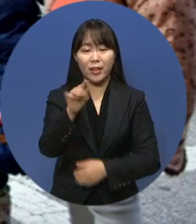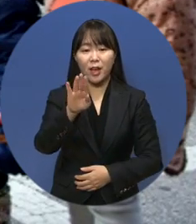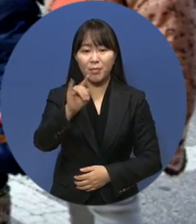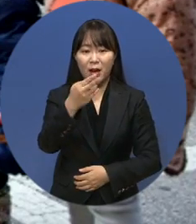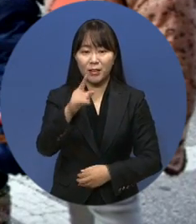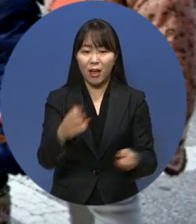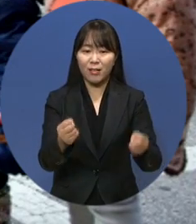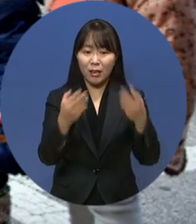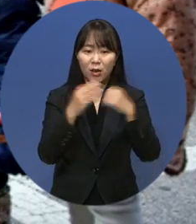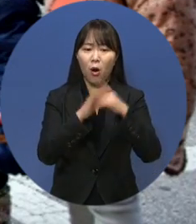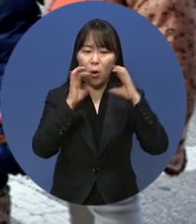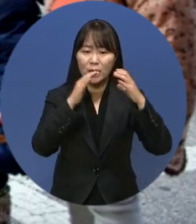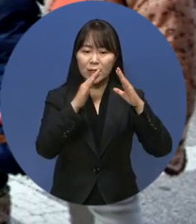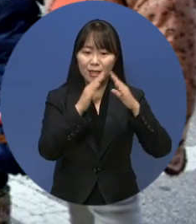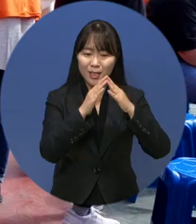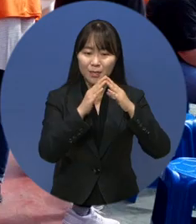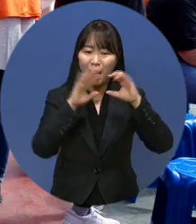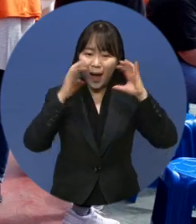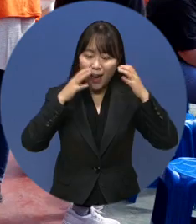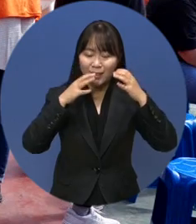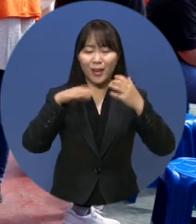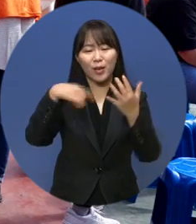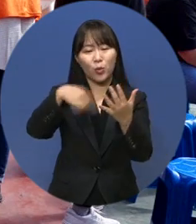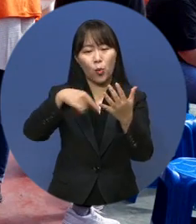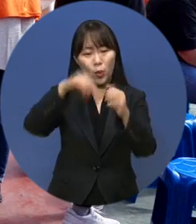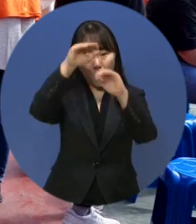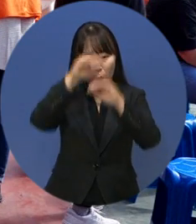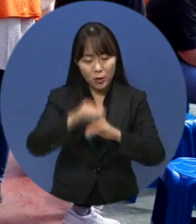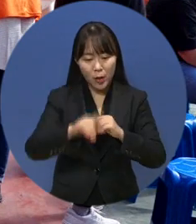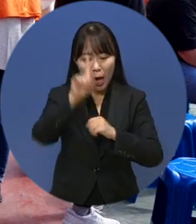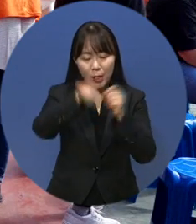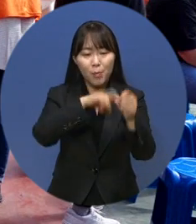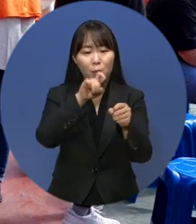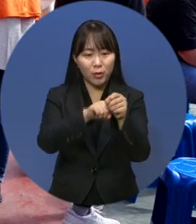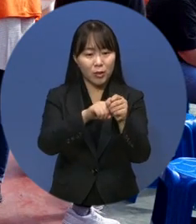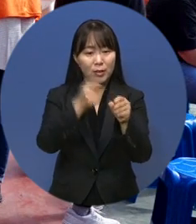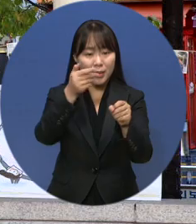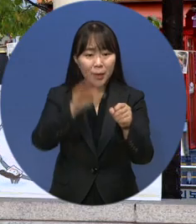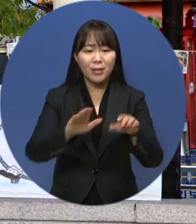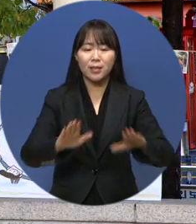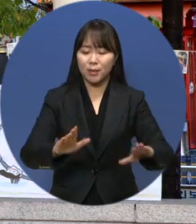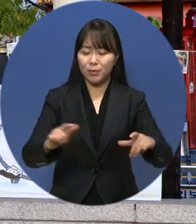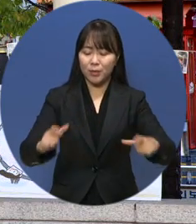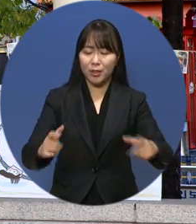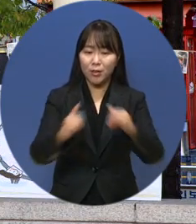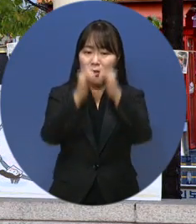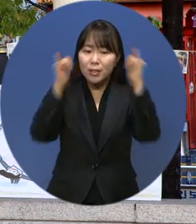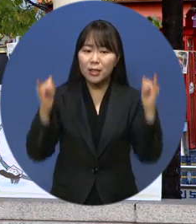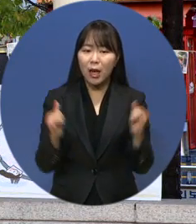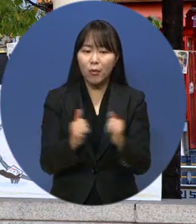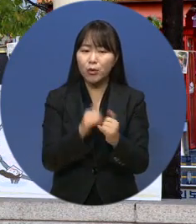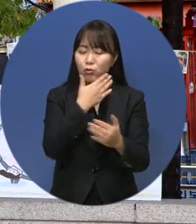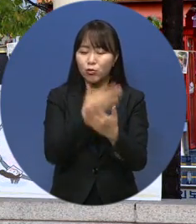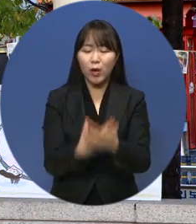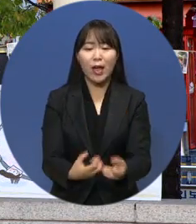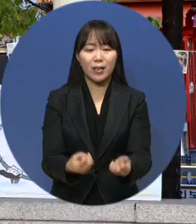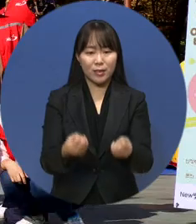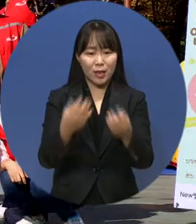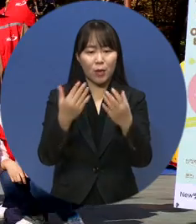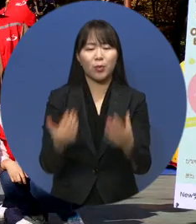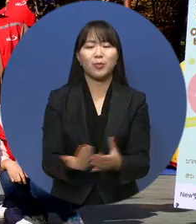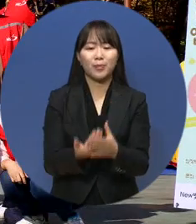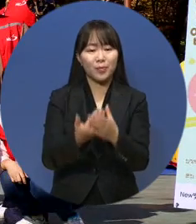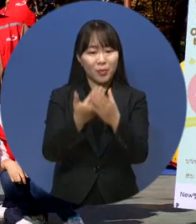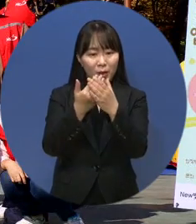행사는 어린이집 원아들의 교육 과정의 하나로 시작했지만 지금은 지역 사회의 주요 행사로